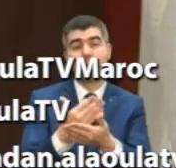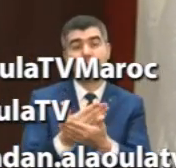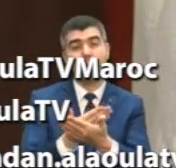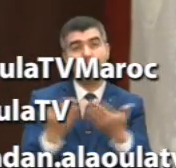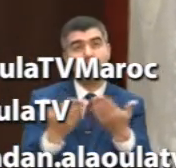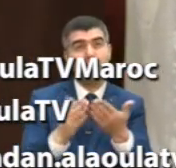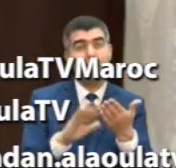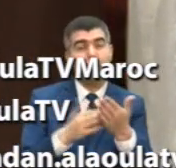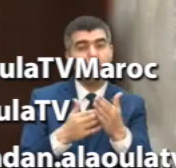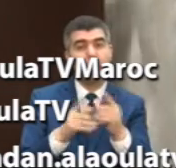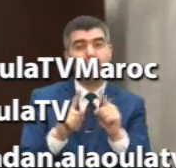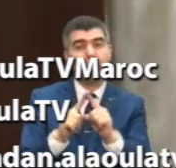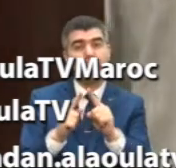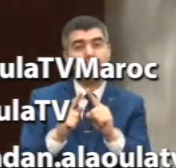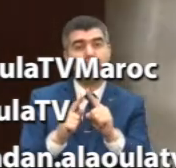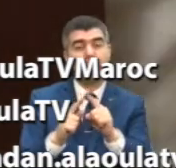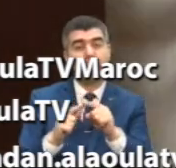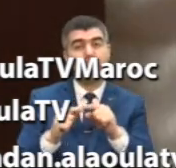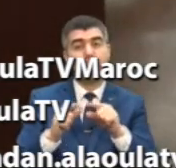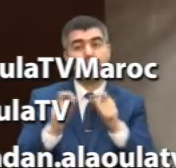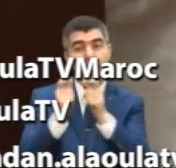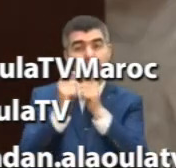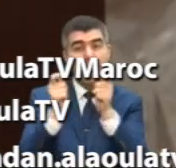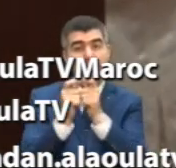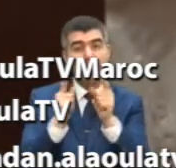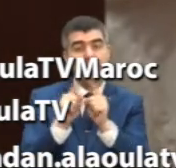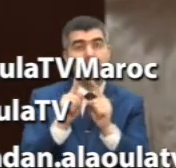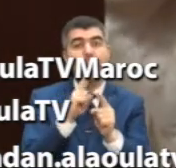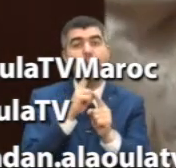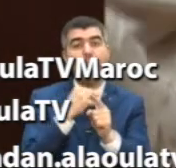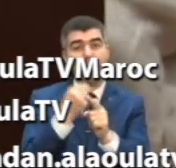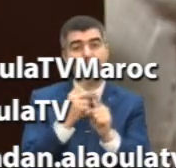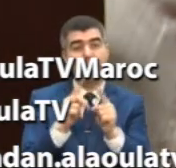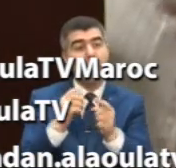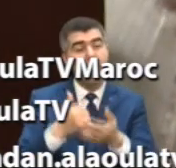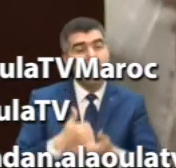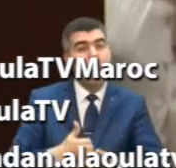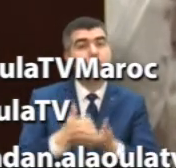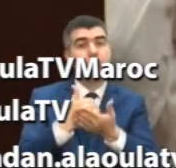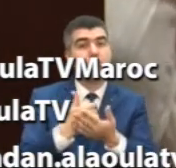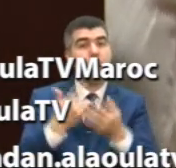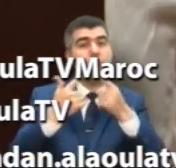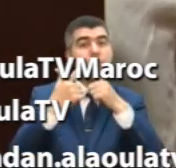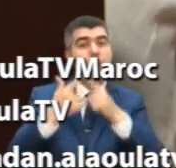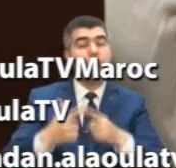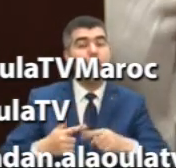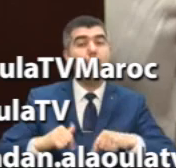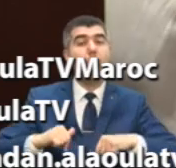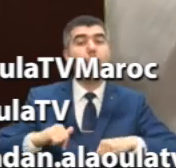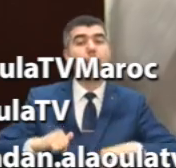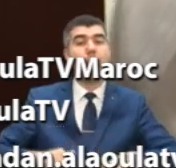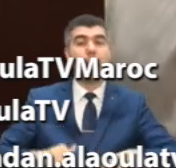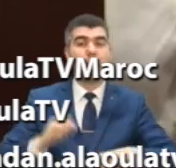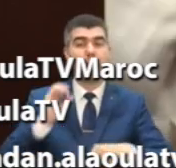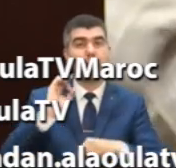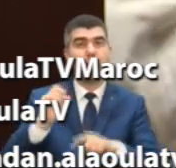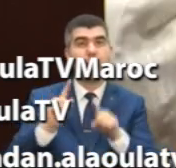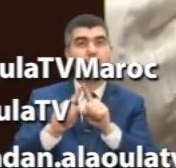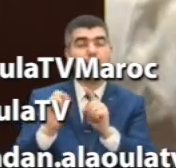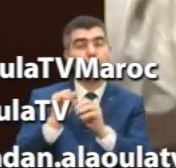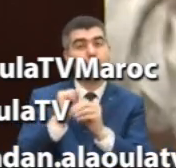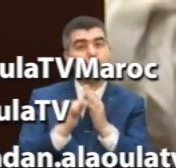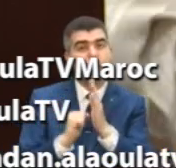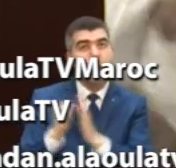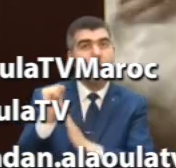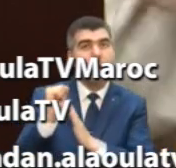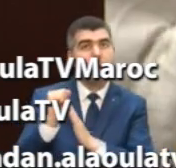العمران تتمول ميزانيه الدوله، مع العلم ان المؤشر ديال نجاح العمران ماشي النجاح المالي، ولكن النجاح